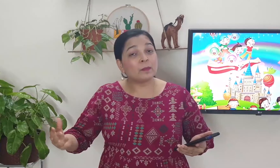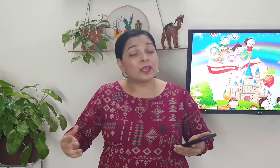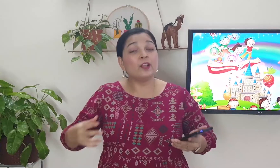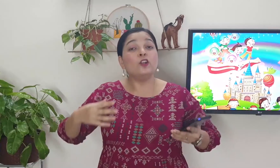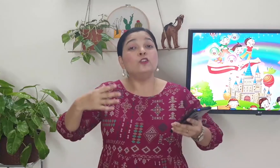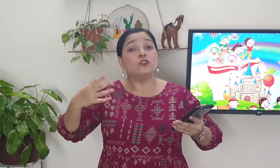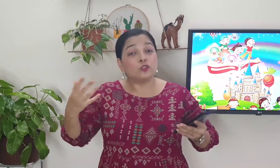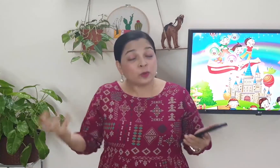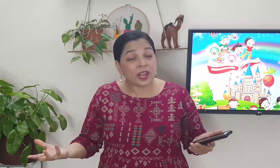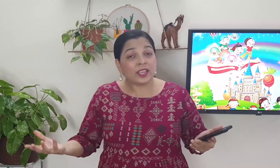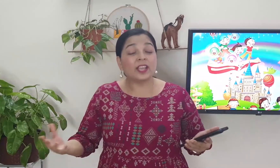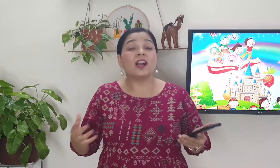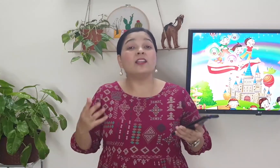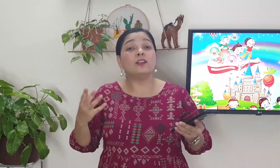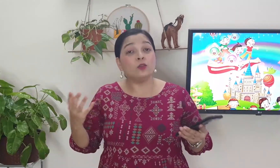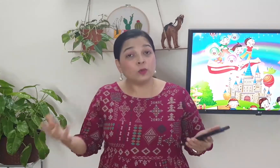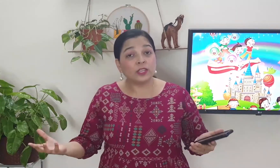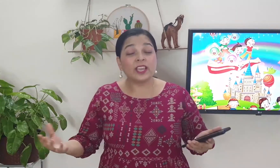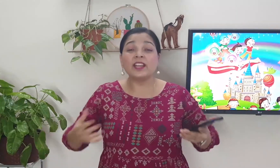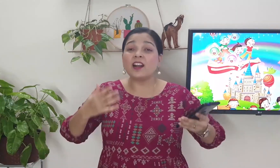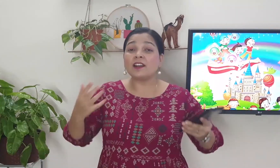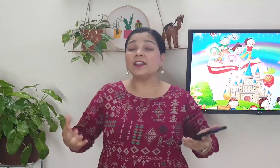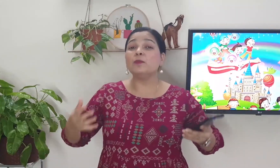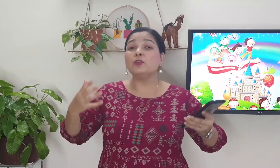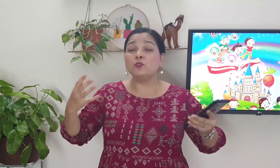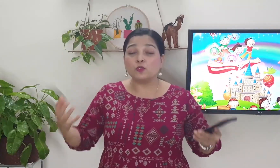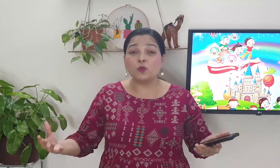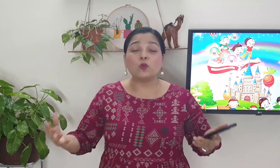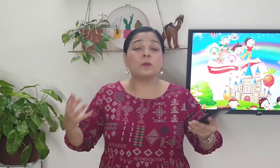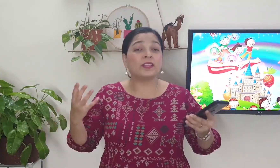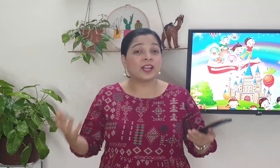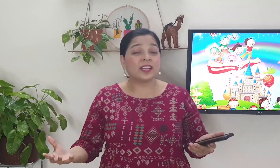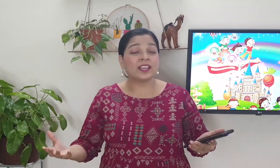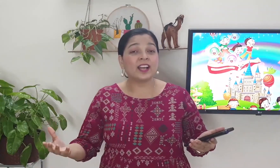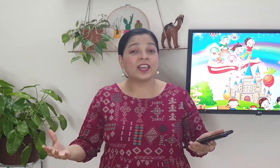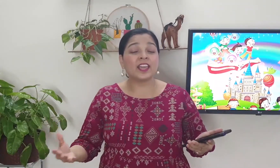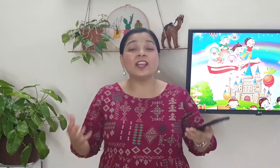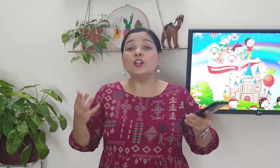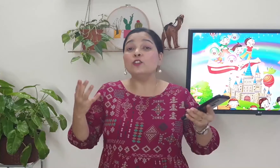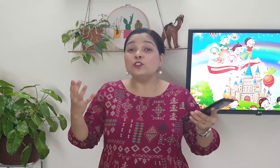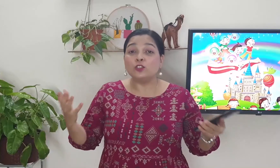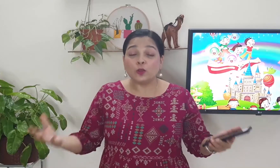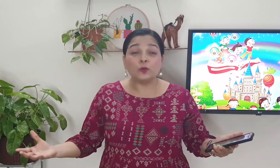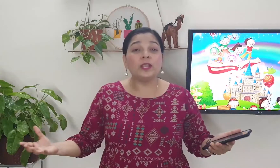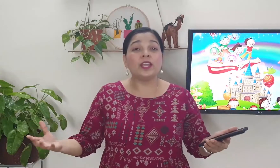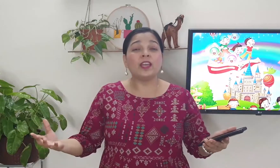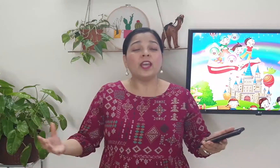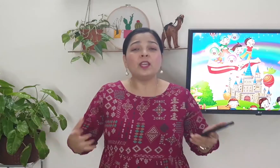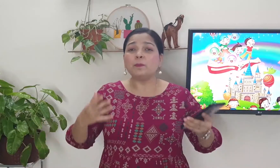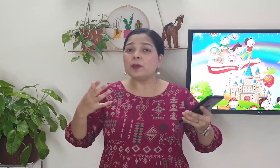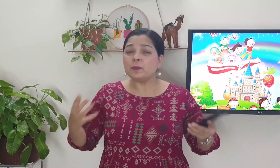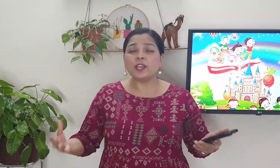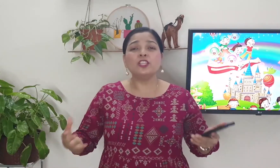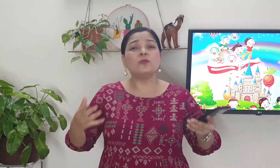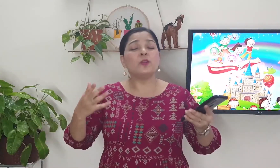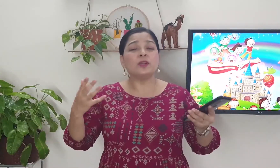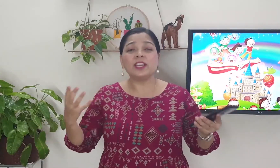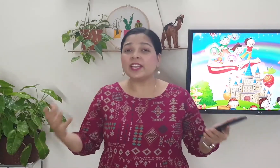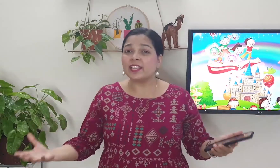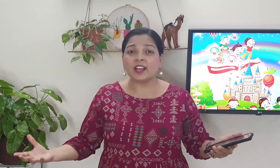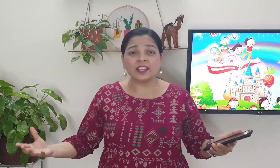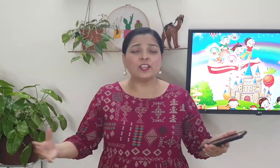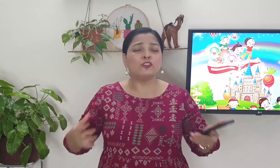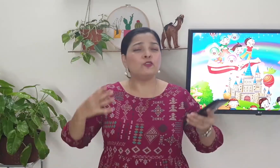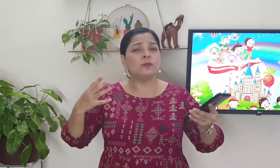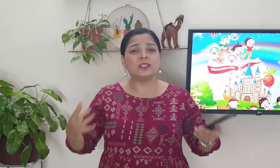हेच कारण आहे की आपल्याला इतरांना ख्रिस्ताबद्दल सांगणे गरजेचं आहे, हालेलुया. त्यांना सांगण्याची